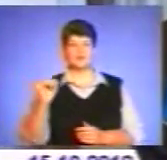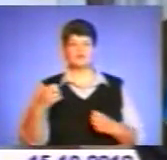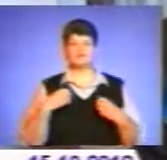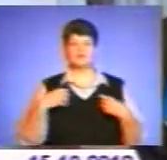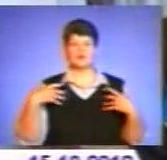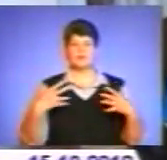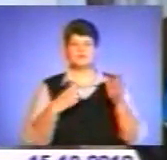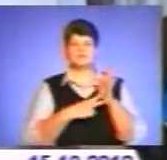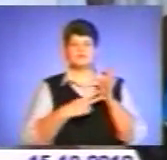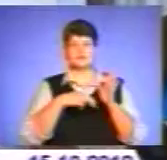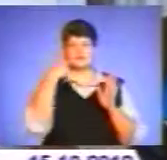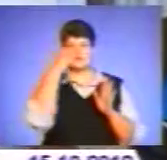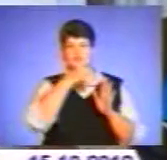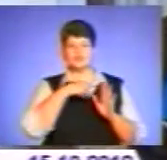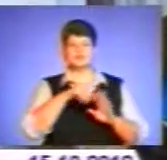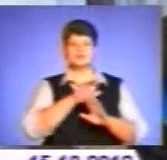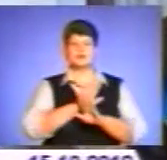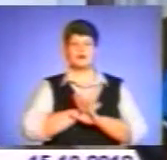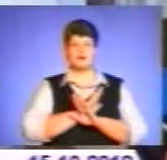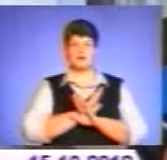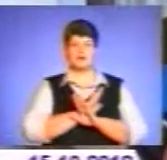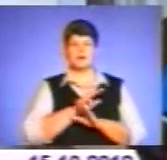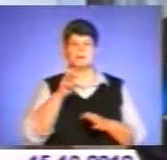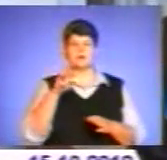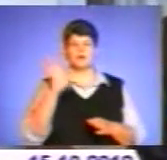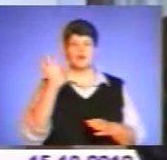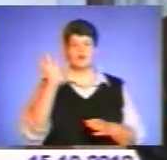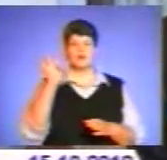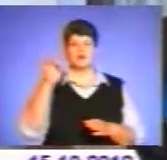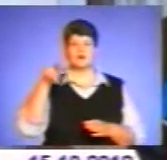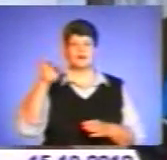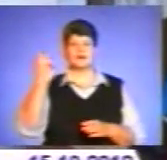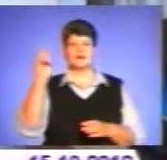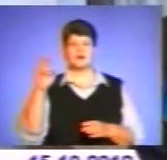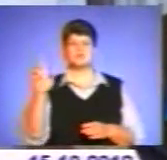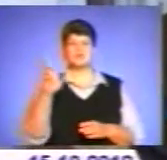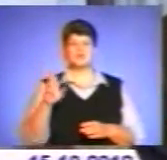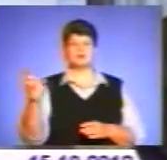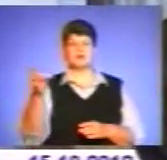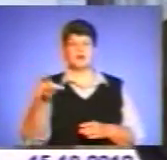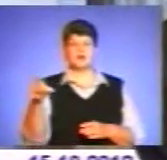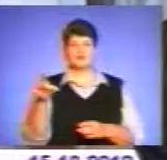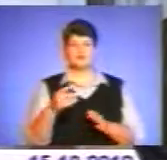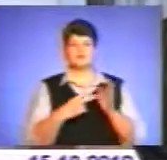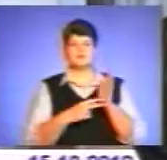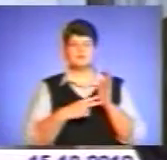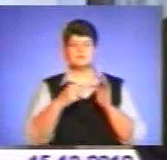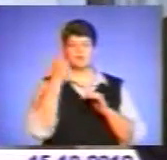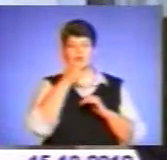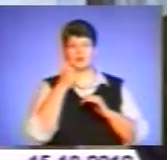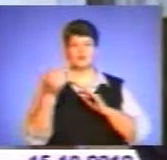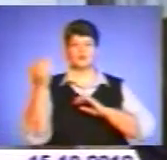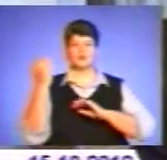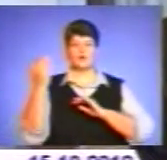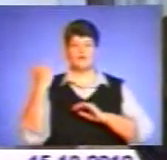відсвятковуємо 70-ту річницю загибелі Мирона Орлика, нашого земляка з Бережанщини, який 70 років тому